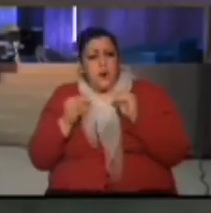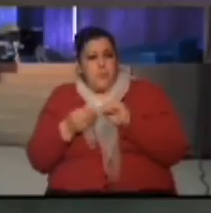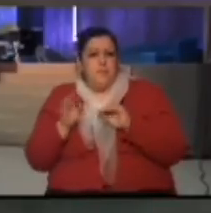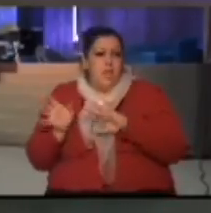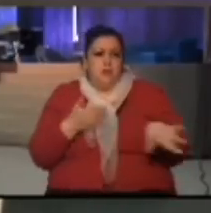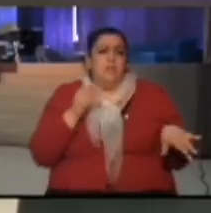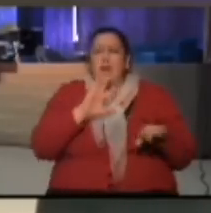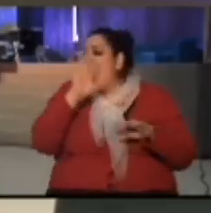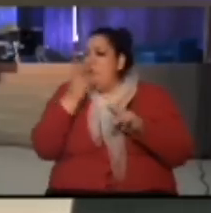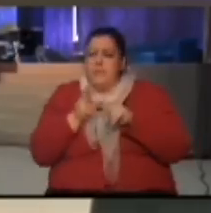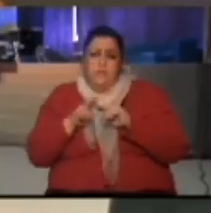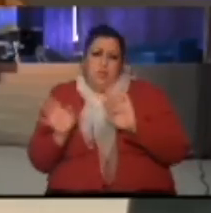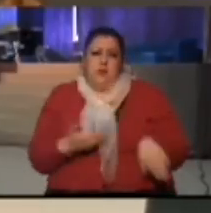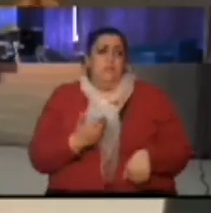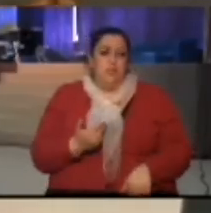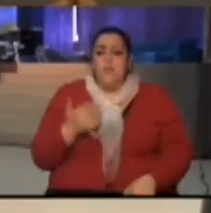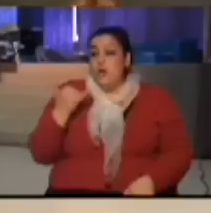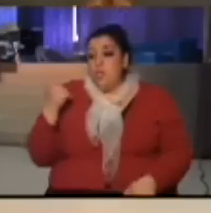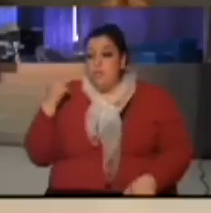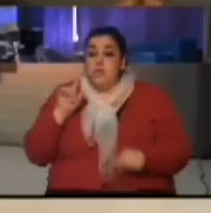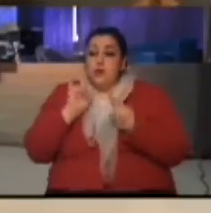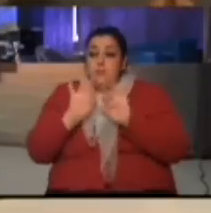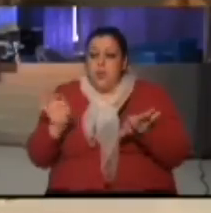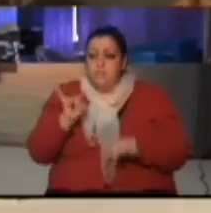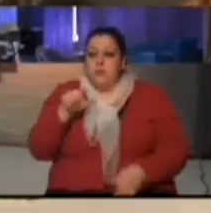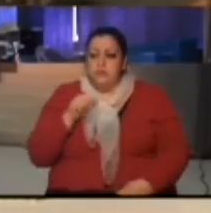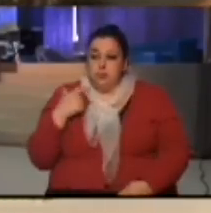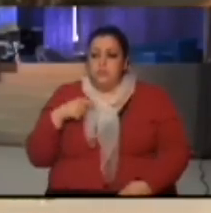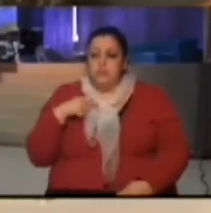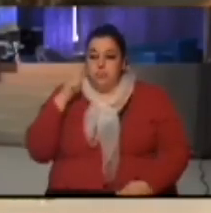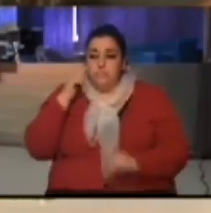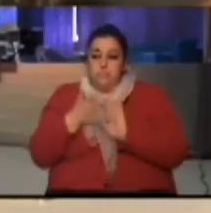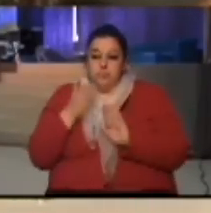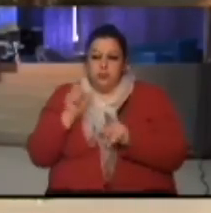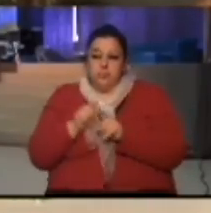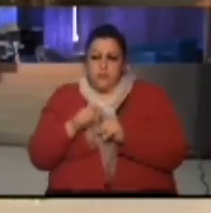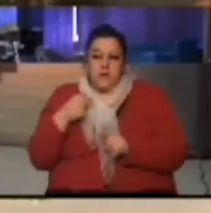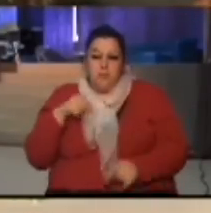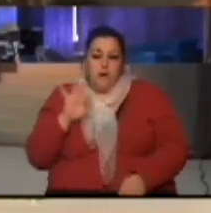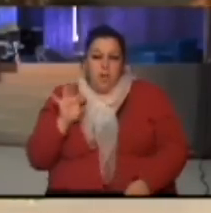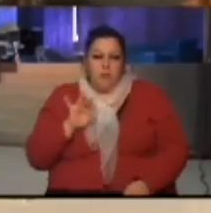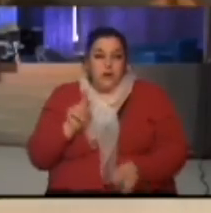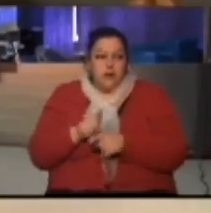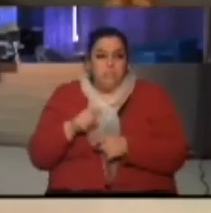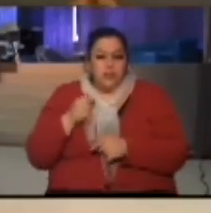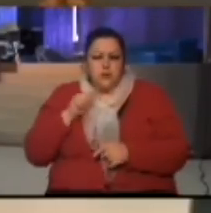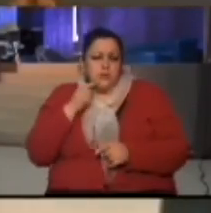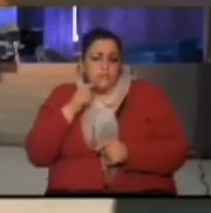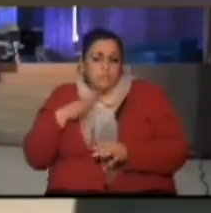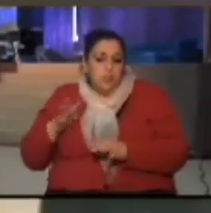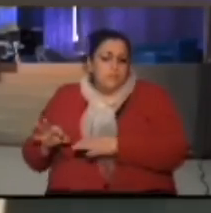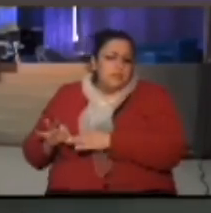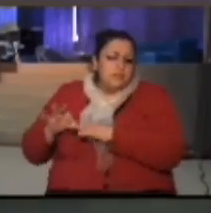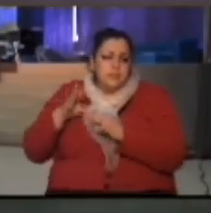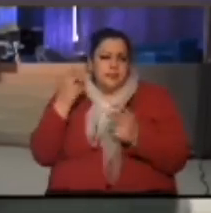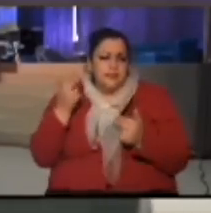որ ես խոսքը երբոր խոսում էի, դու ուղակի քեզ տեսար։ Հնարավոր է դու տեսար, ոնց Աստված քեզ անցկացեց ու դու հիշեցի ինչ-որ մի հատ փոքրիկ քո